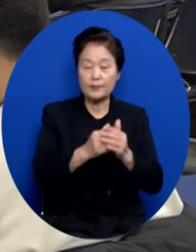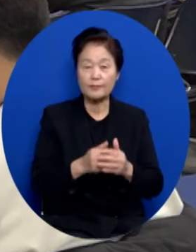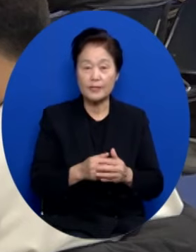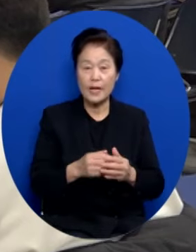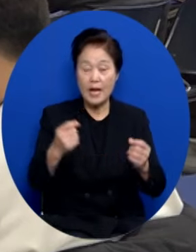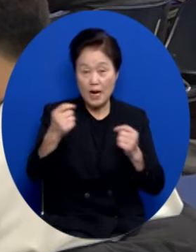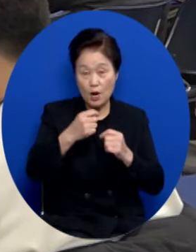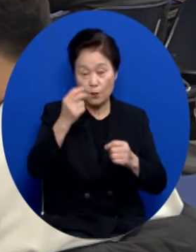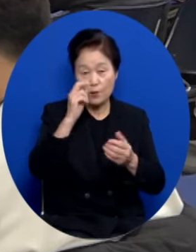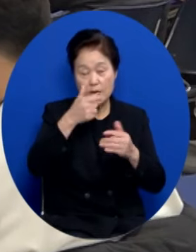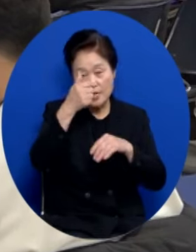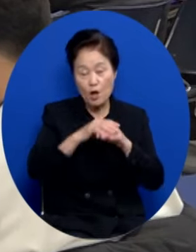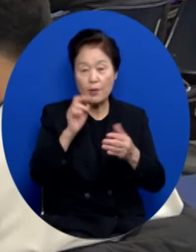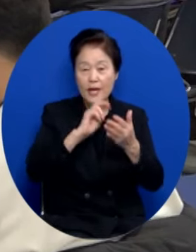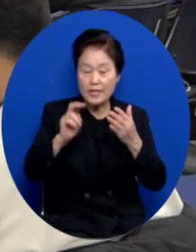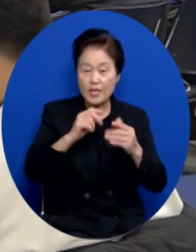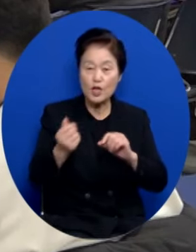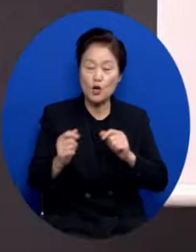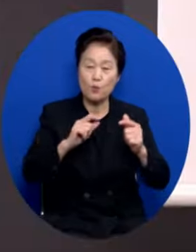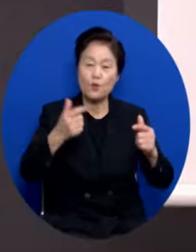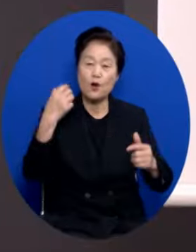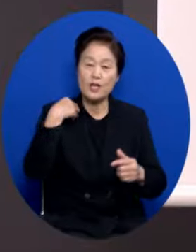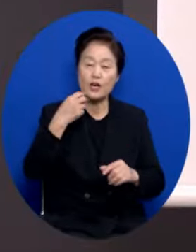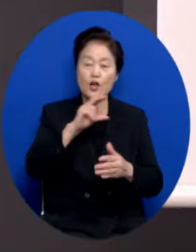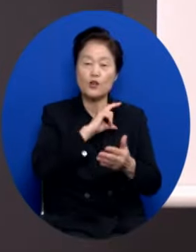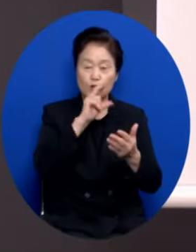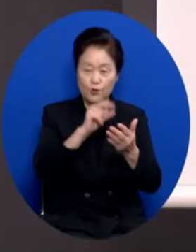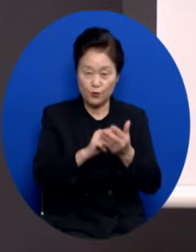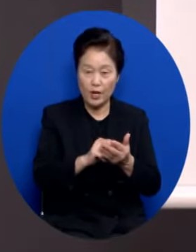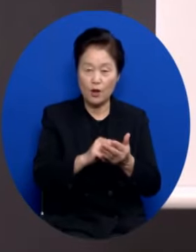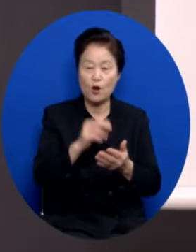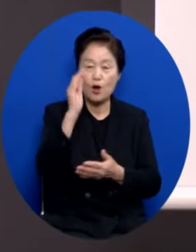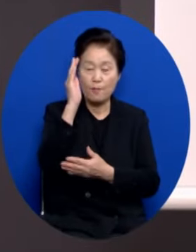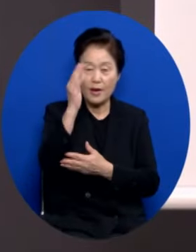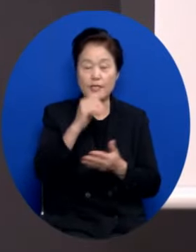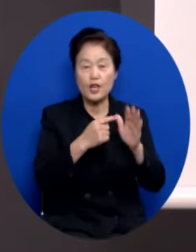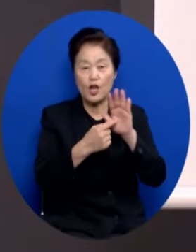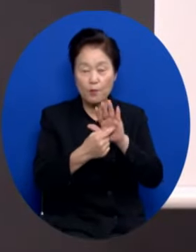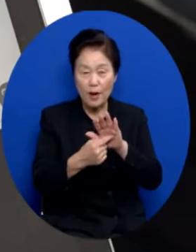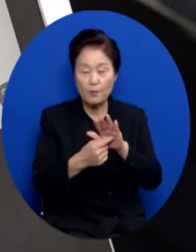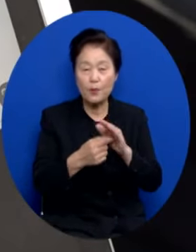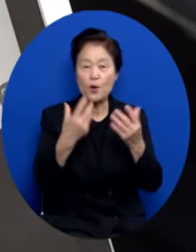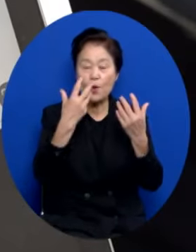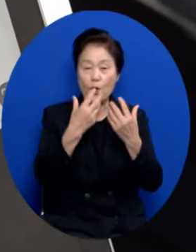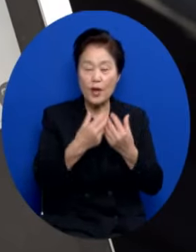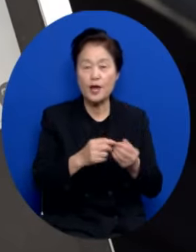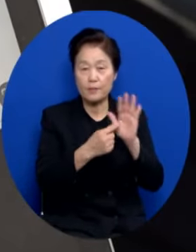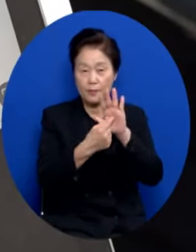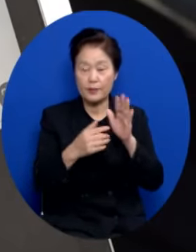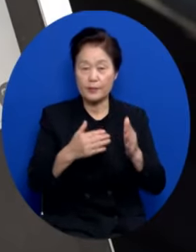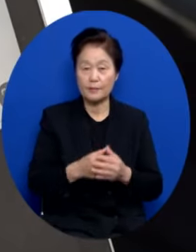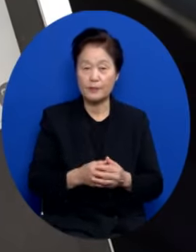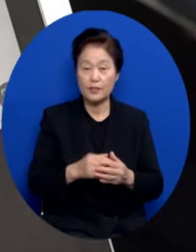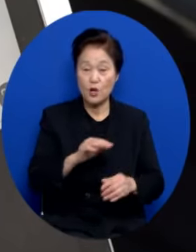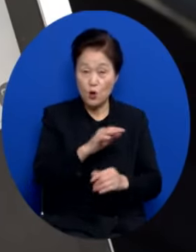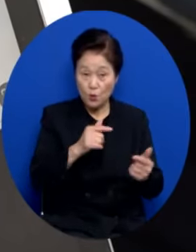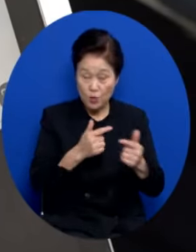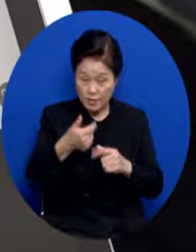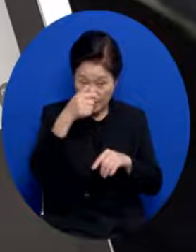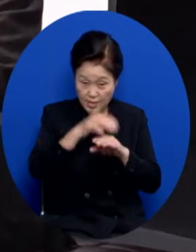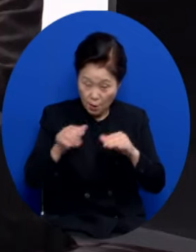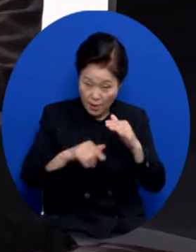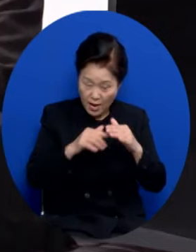예배 찬양의 부흥과 역할을 주제로 주요 발제와 실제 적용 사례 발표를 진행했습니다. 우리는 예배